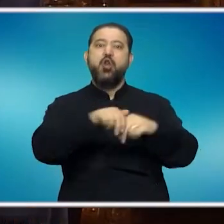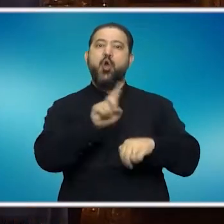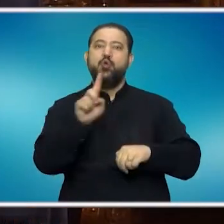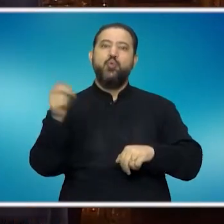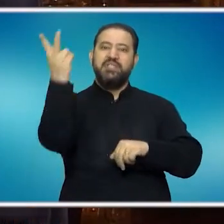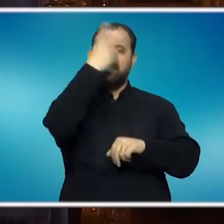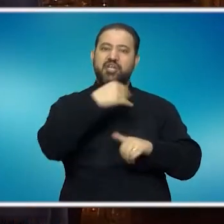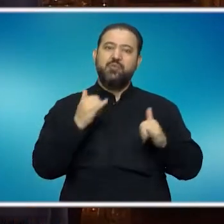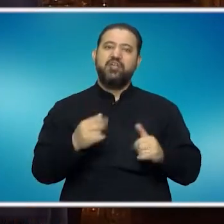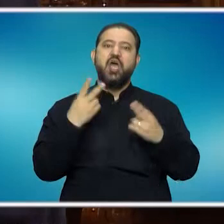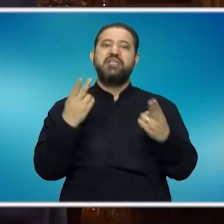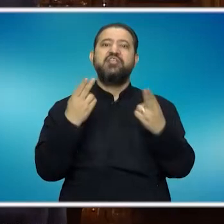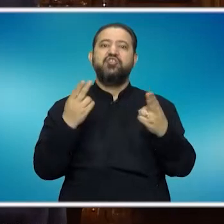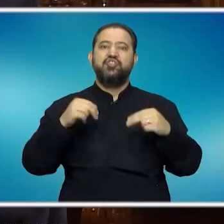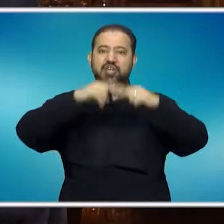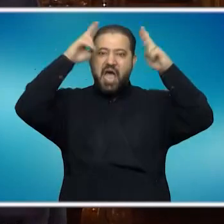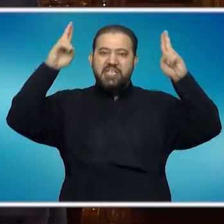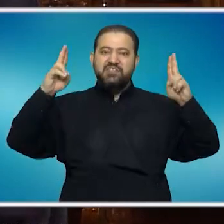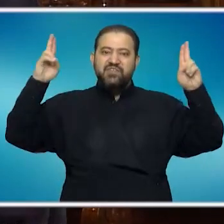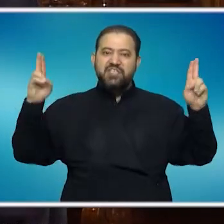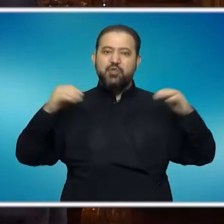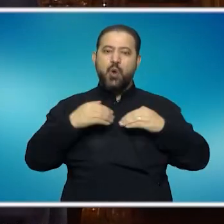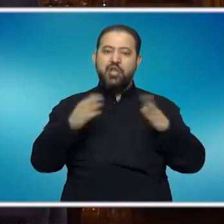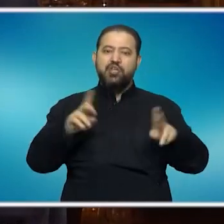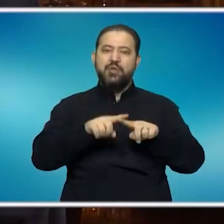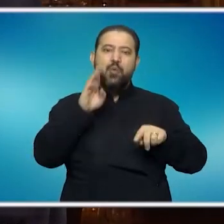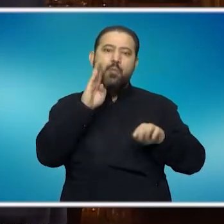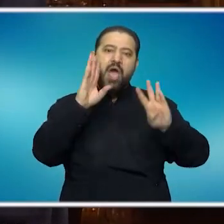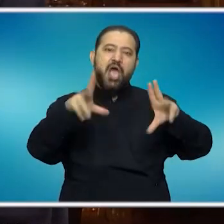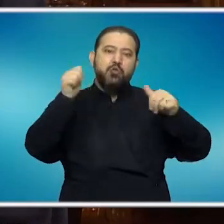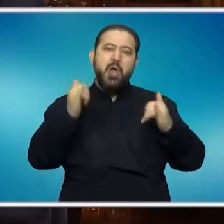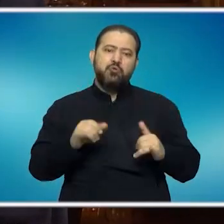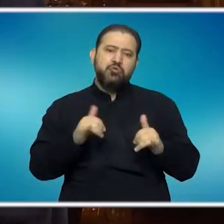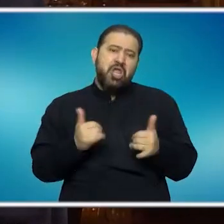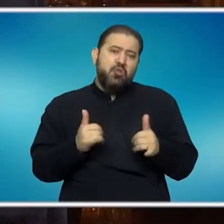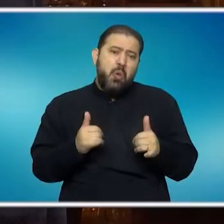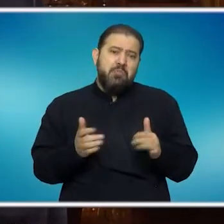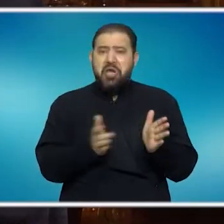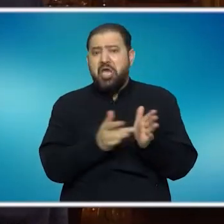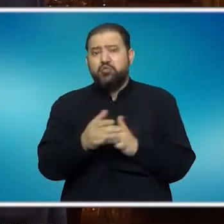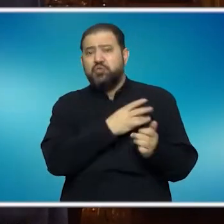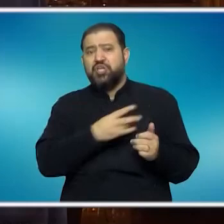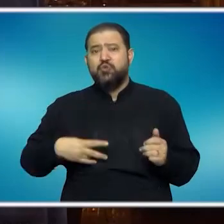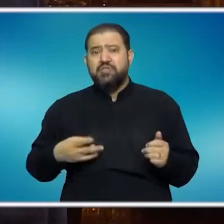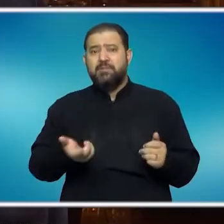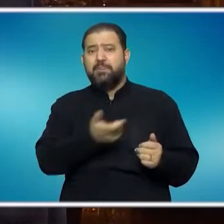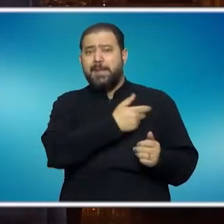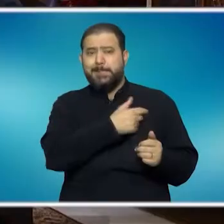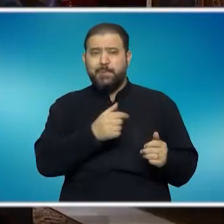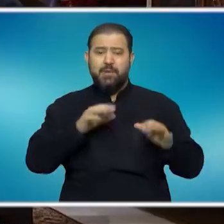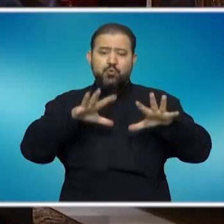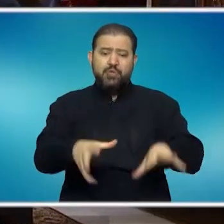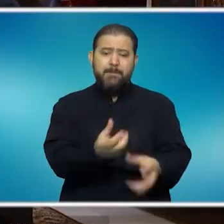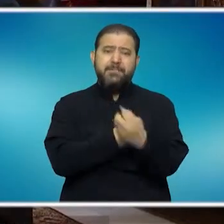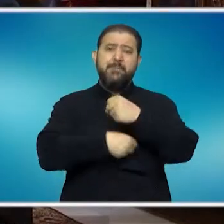de importanța cinstirii sfinților, începând cu Maica Domnului, înseamnă că ne putem îndoi într-o bună zi că Hristos a reușit